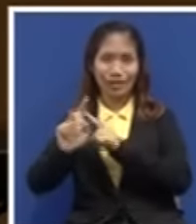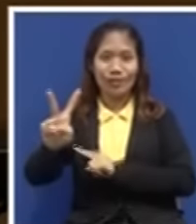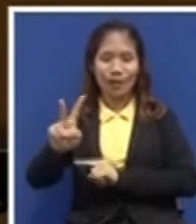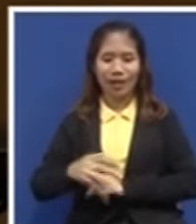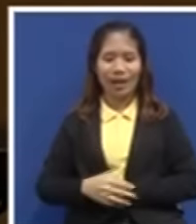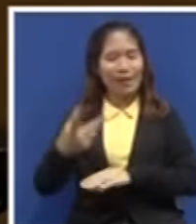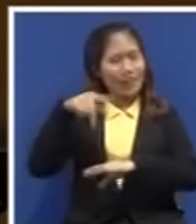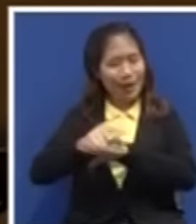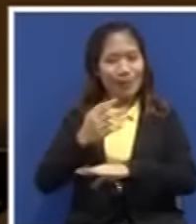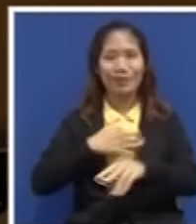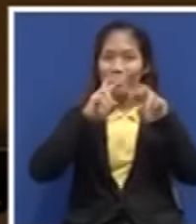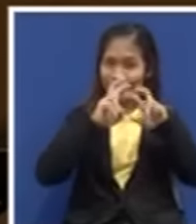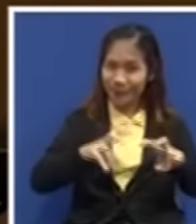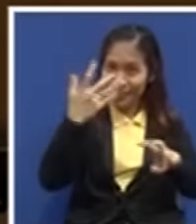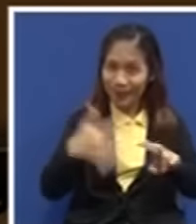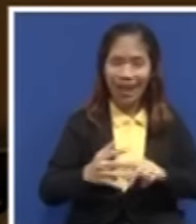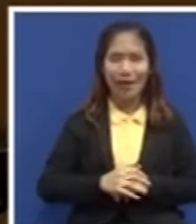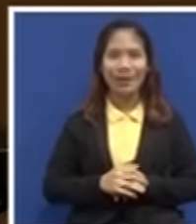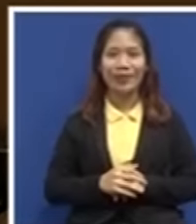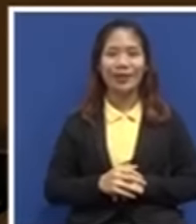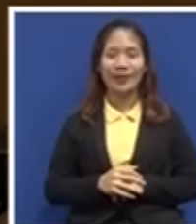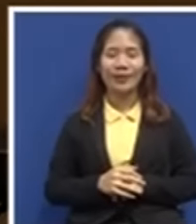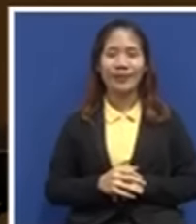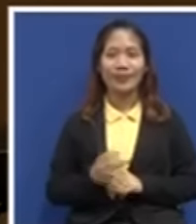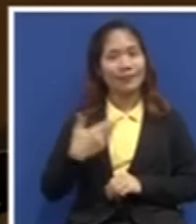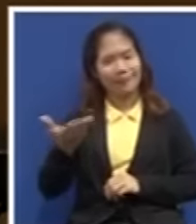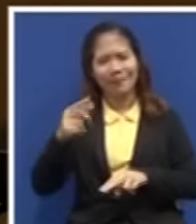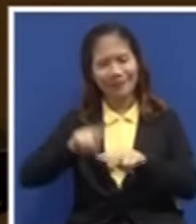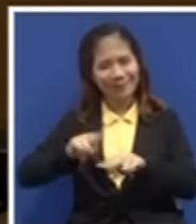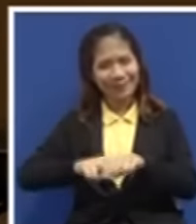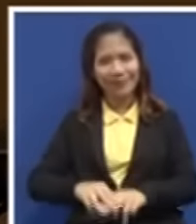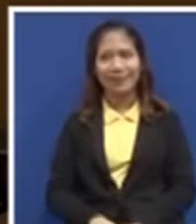ว่าอนุญาตไม่ได้ครับ ครับ เชิญท่านนั่งครับ กับ